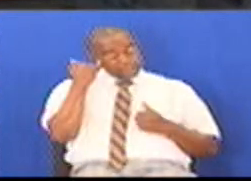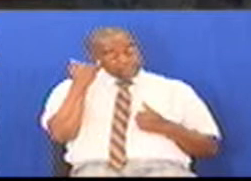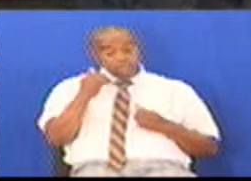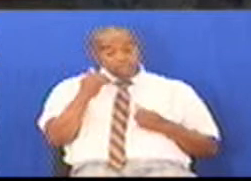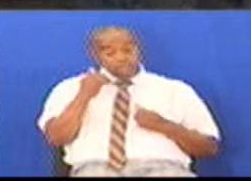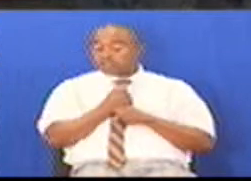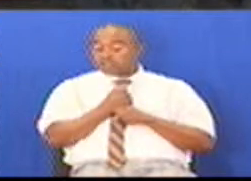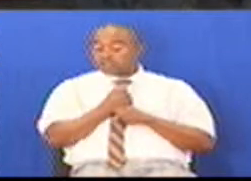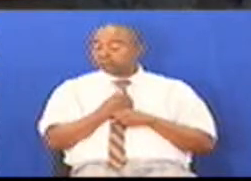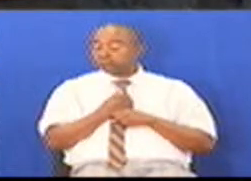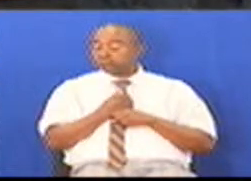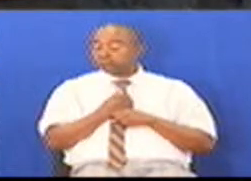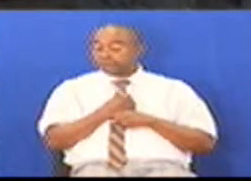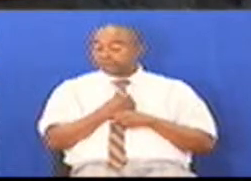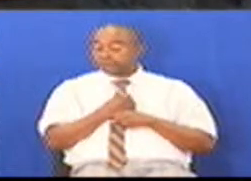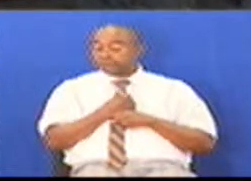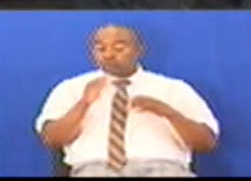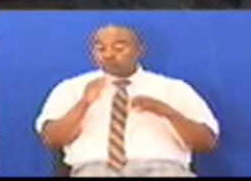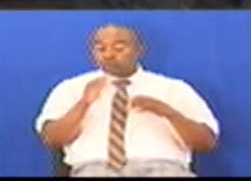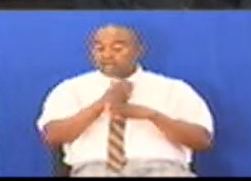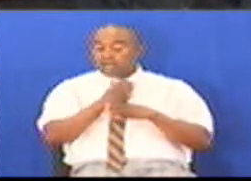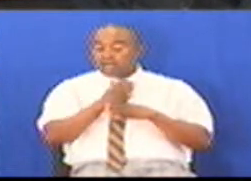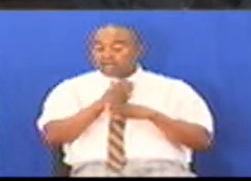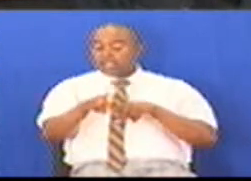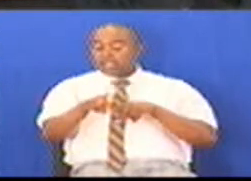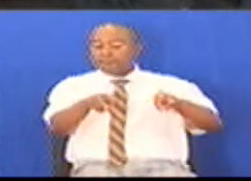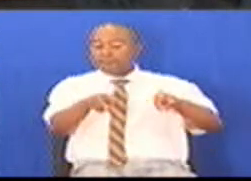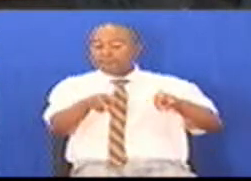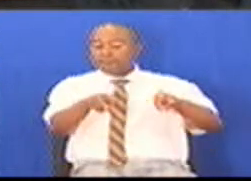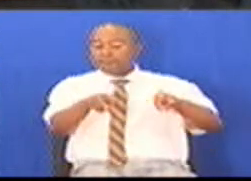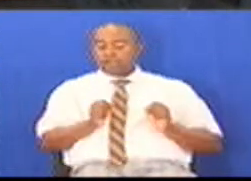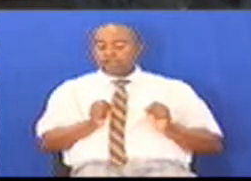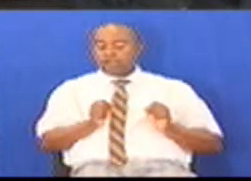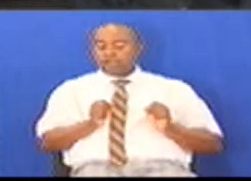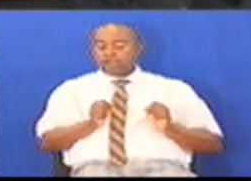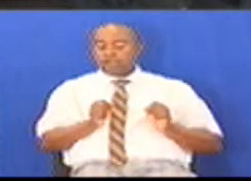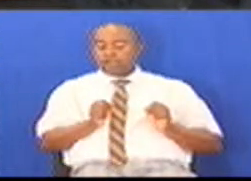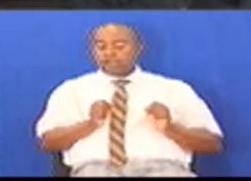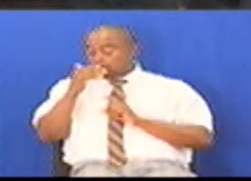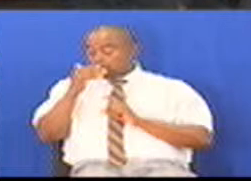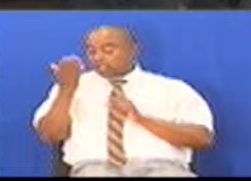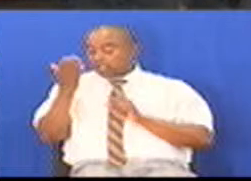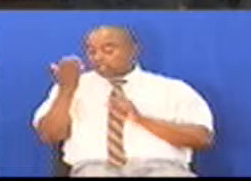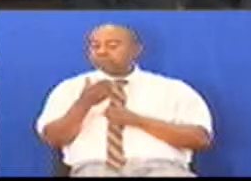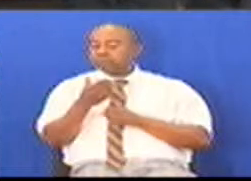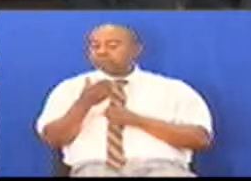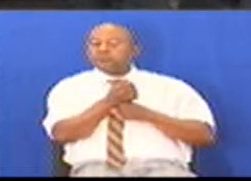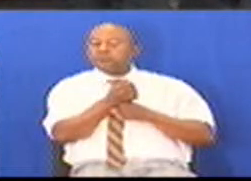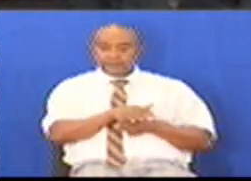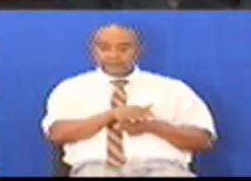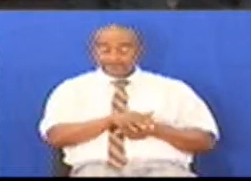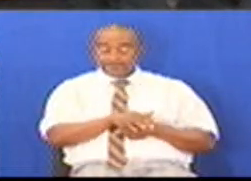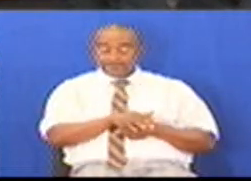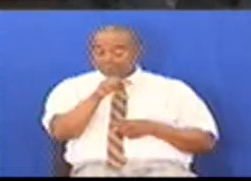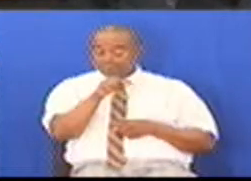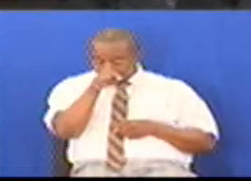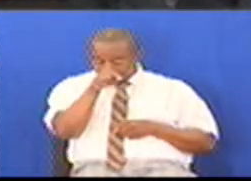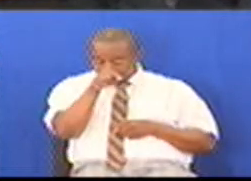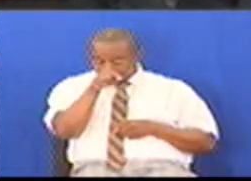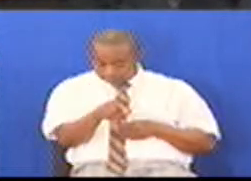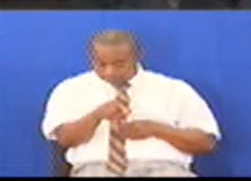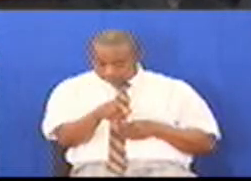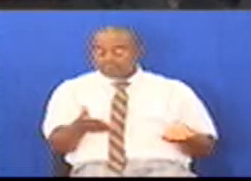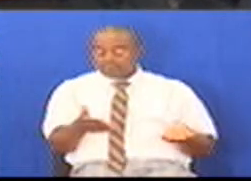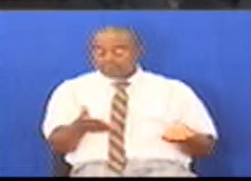bandari ili serikali iweze kupata mapato ya leseni peke yake. Bandari ya uvuvi itawezesha uwepo wa viwanda vya